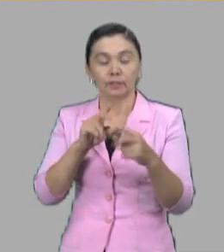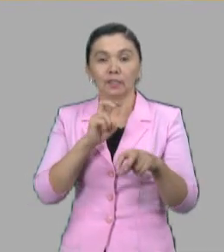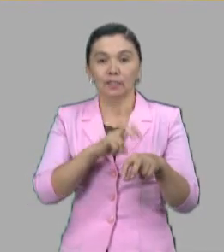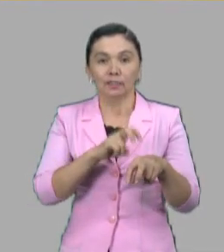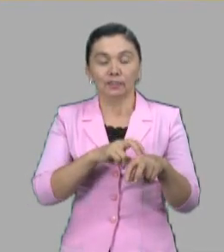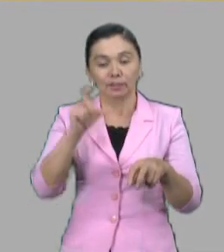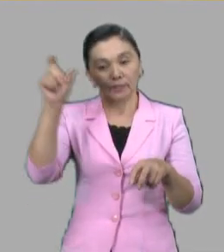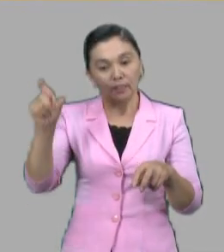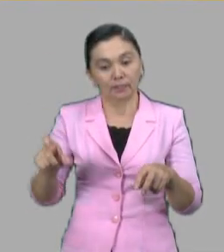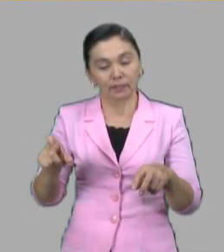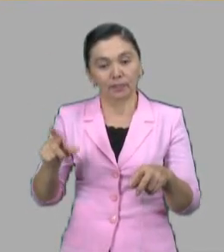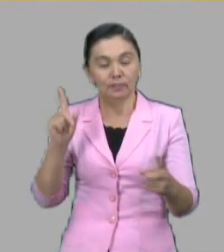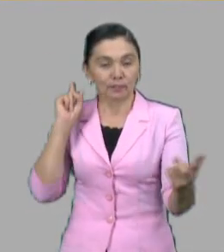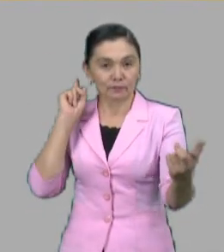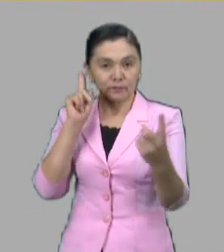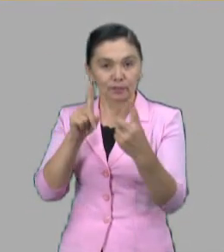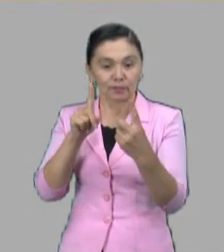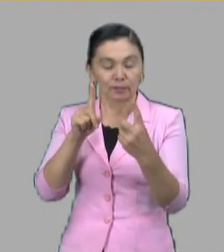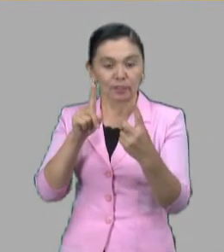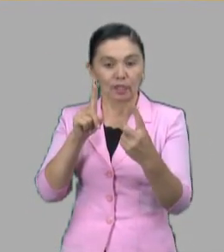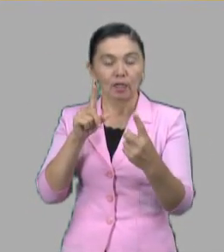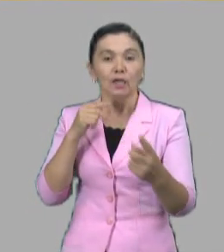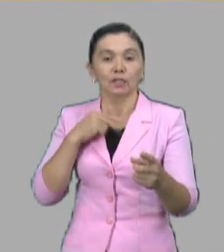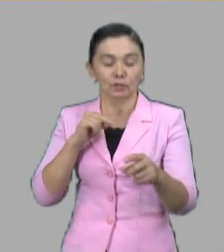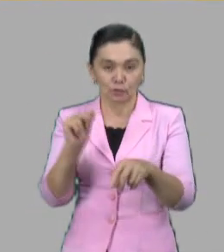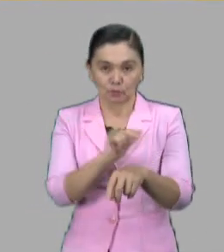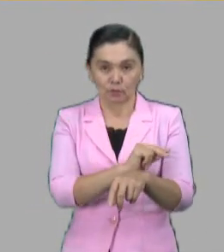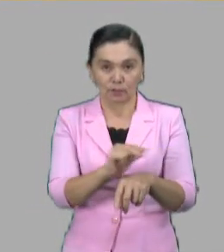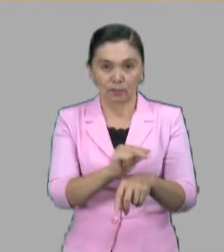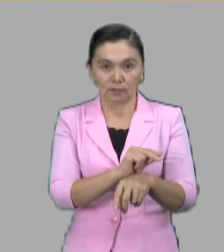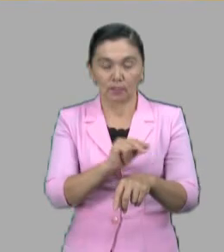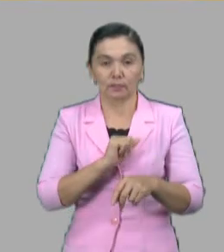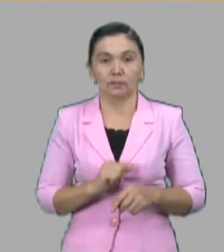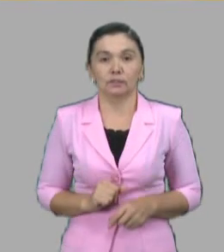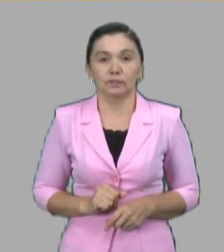Дарыгер жылуу кабыл алып дарылады.